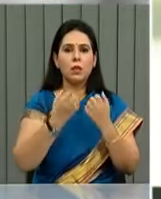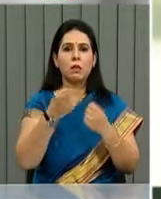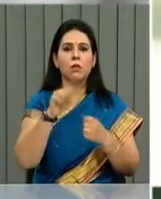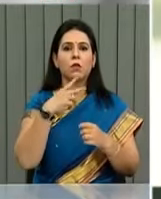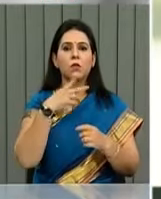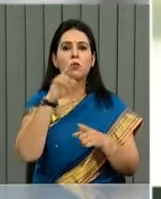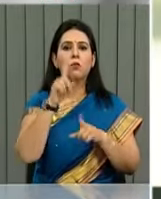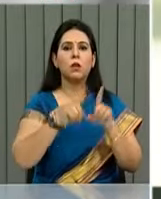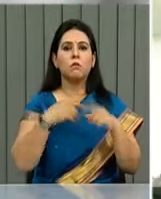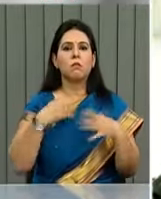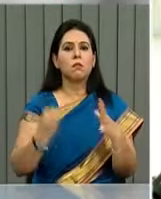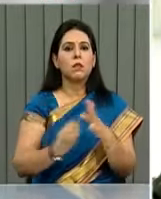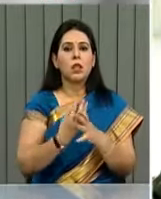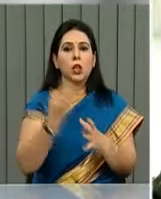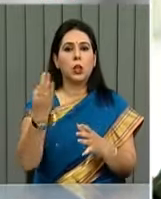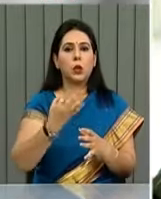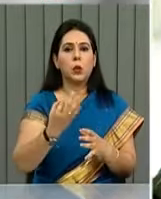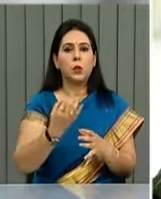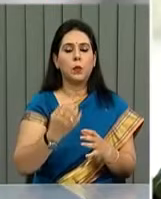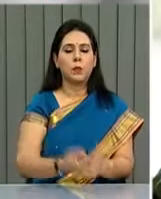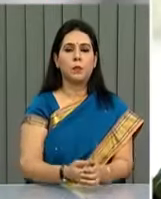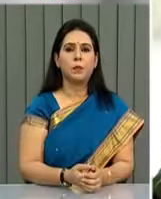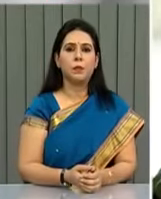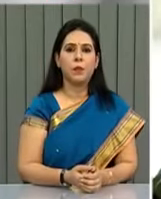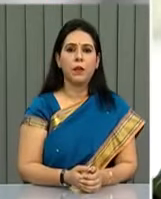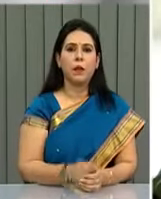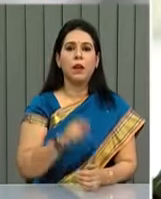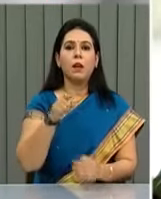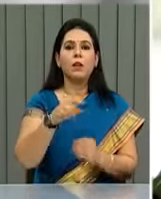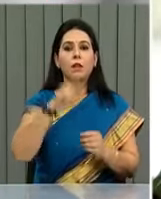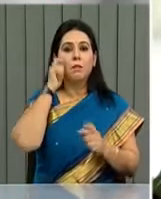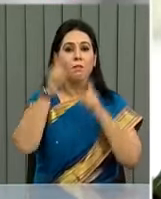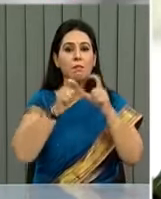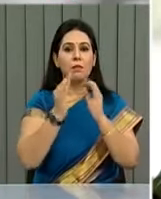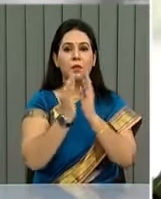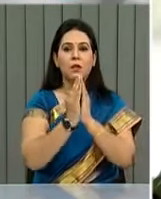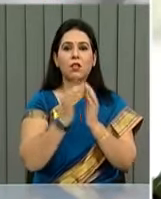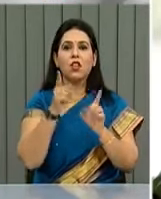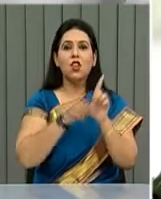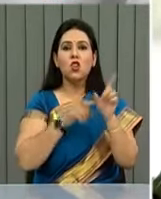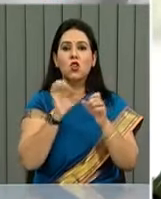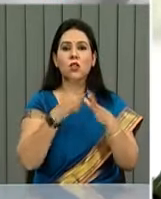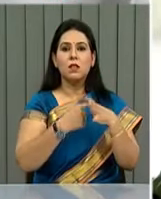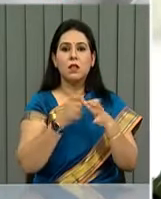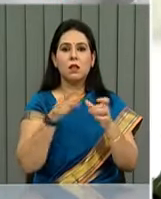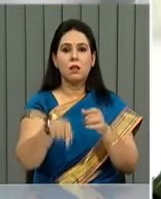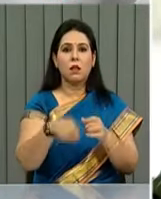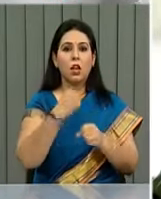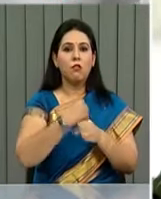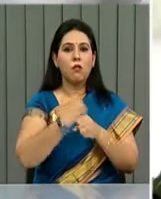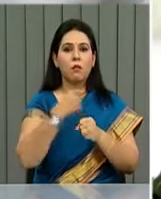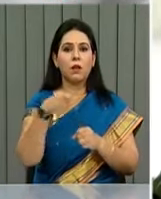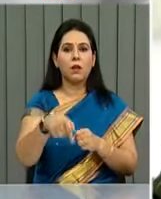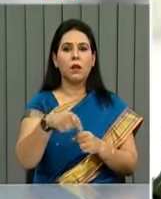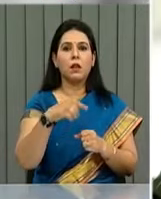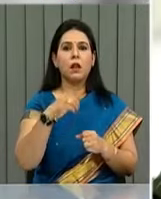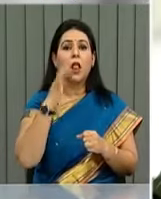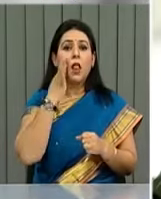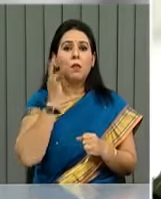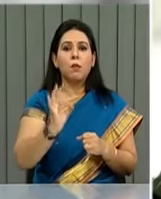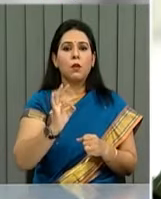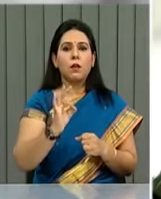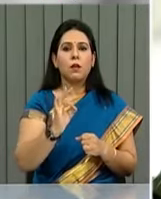लोगों ने उठाए। मेरा अगला सवाल जनधन योजना को लेकर है, जो कि आपकी सरकार के लिए बहुत मायने रखती है। आपने